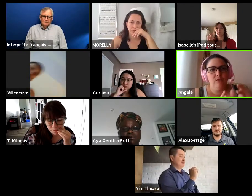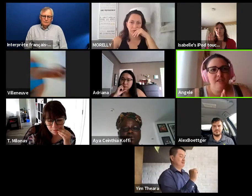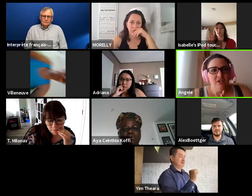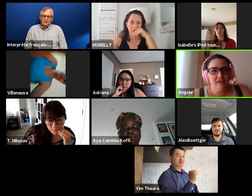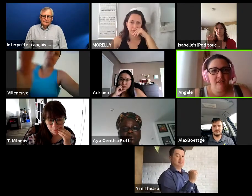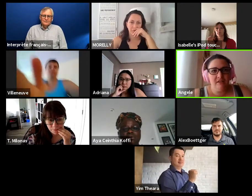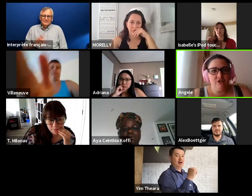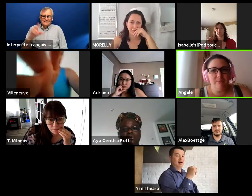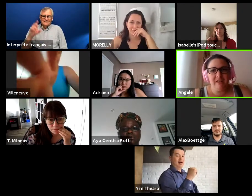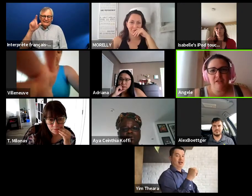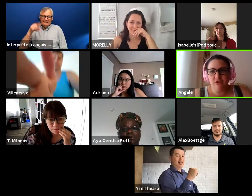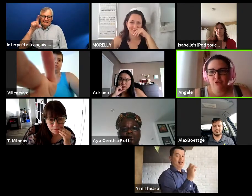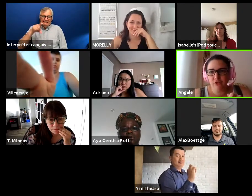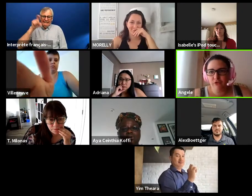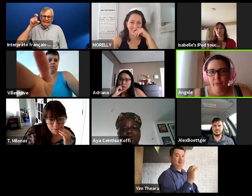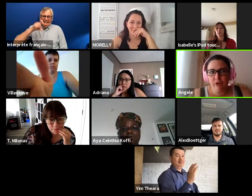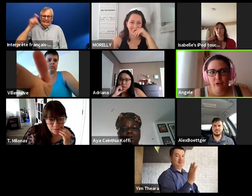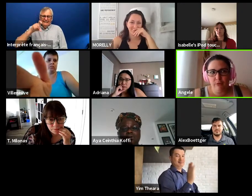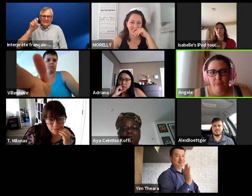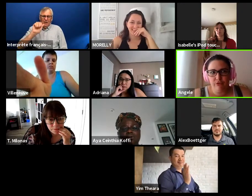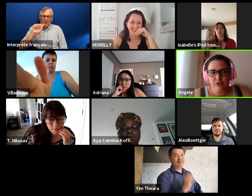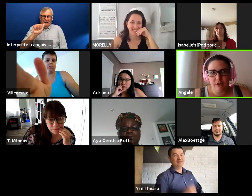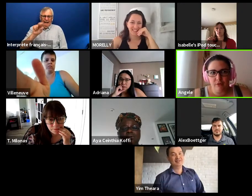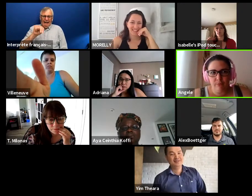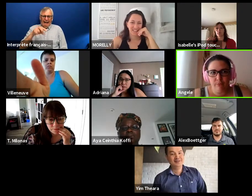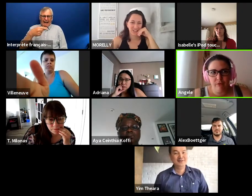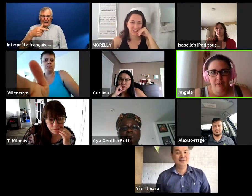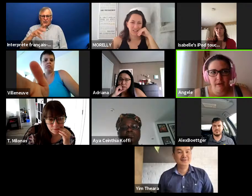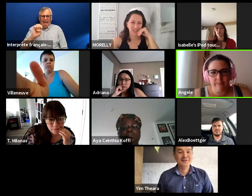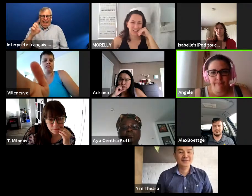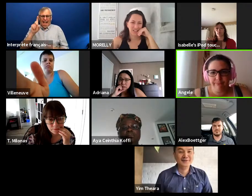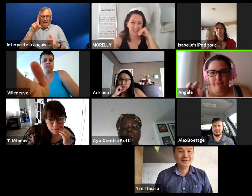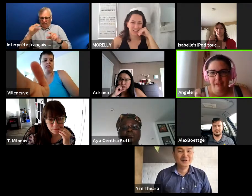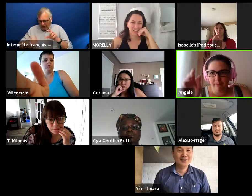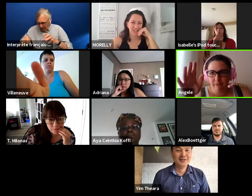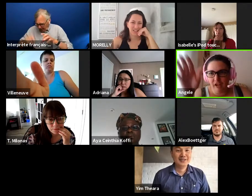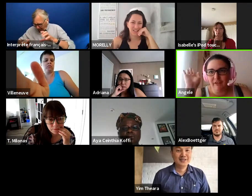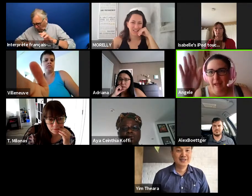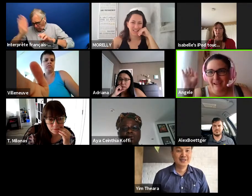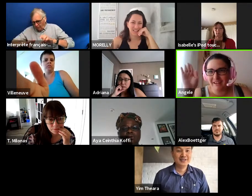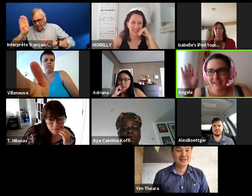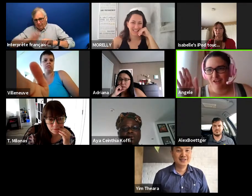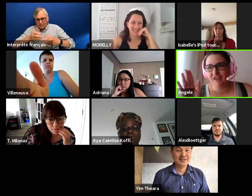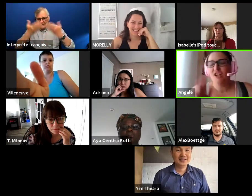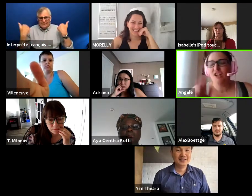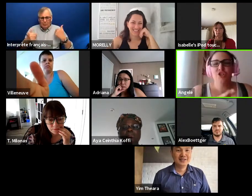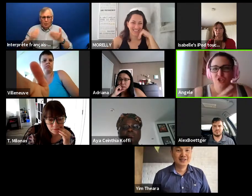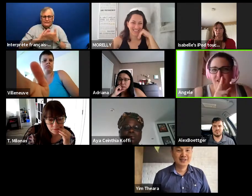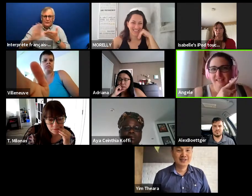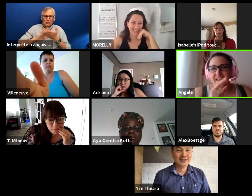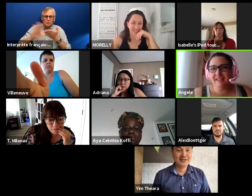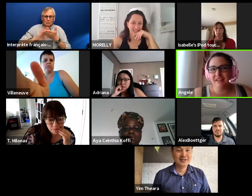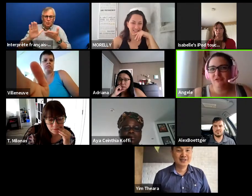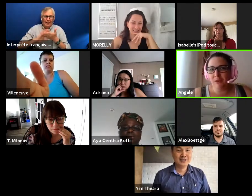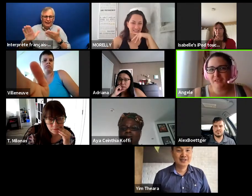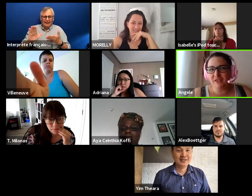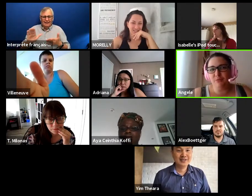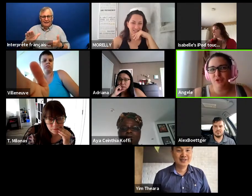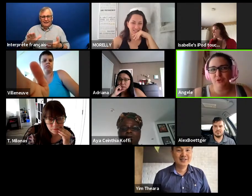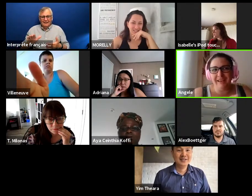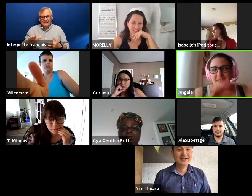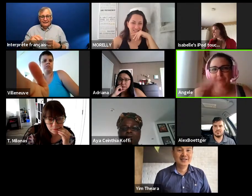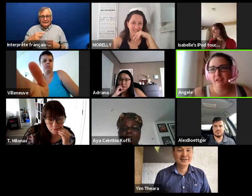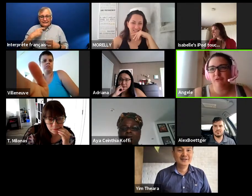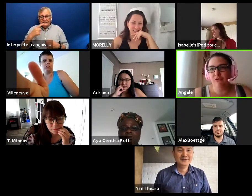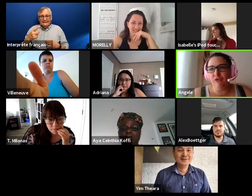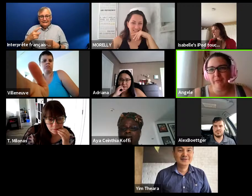Alors, moi aussi, j'ai une question. Je m'excuse, je ne trouve pas le bouton pour lever la main dans le... Je disais tantôt dans mon petit groupe,